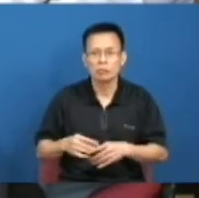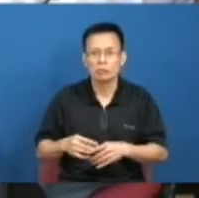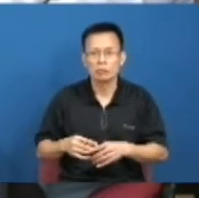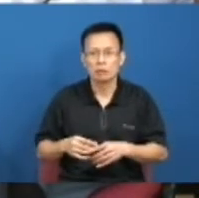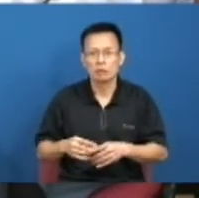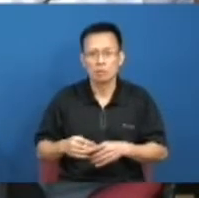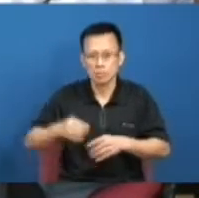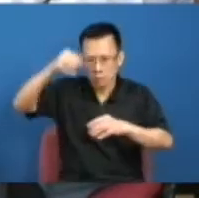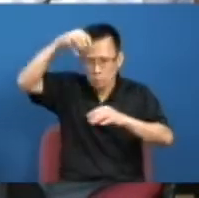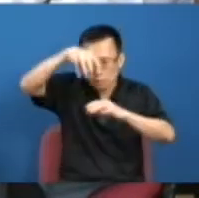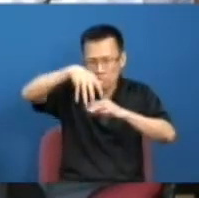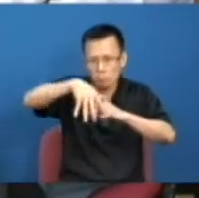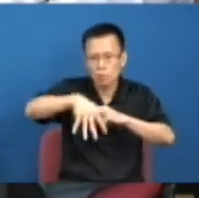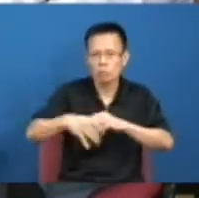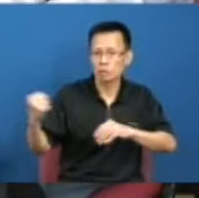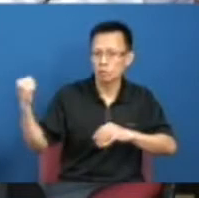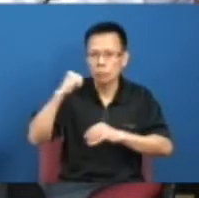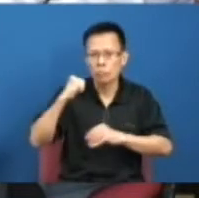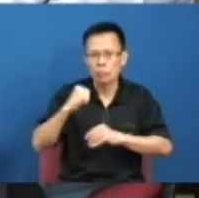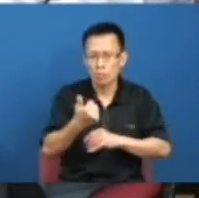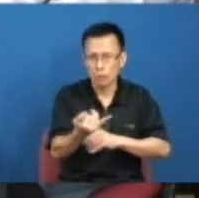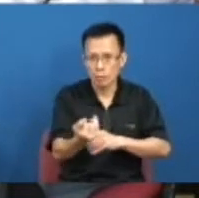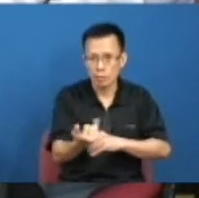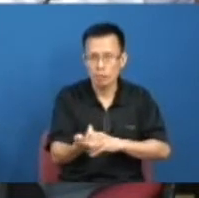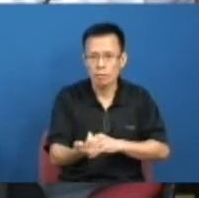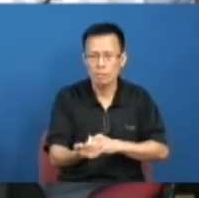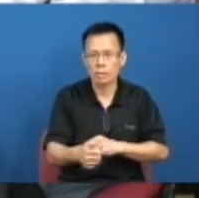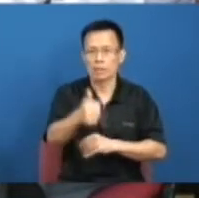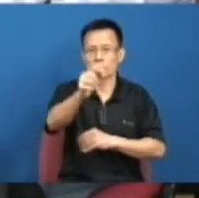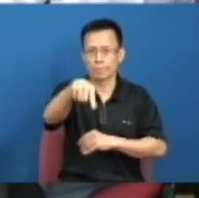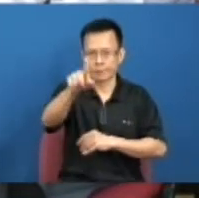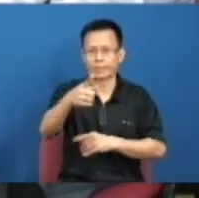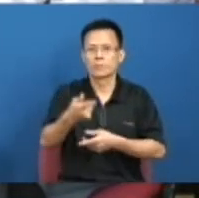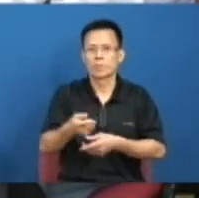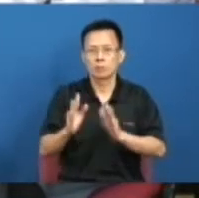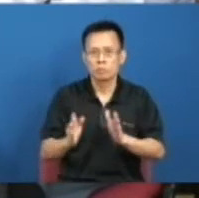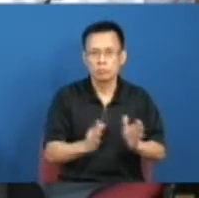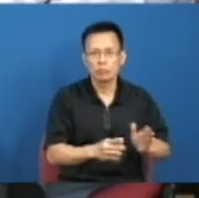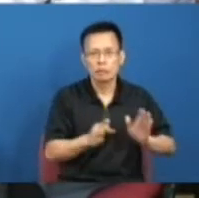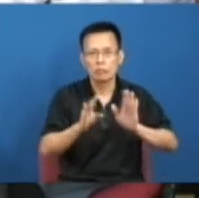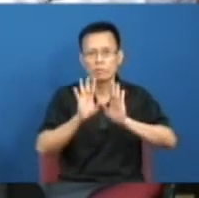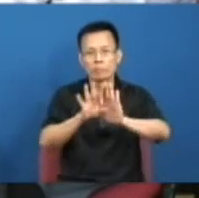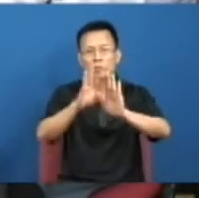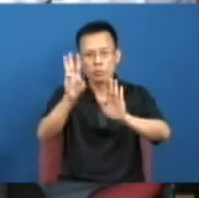係滲透度會係加強啲啦。 呢、這個比較喺處理上嗰個防水咧做得